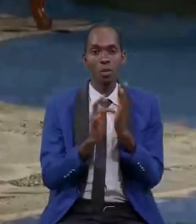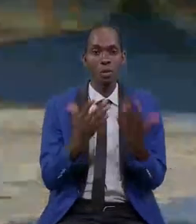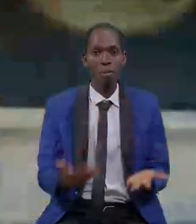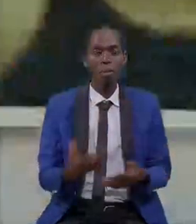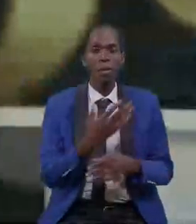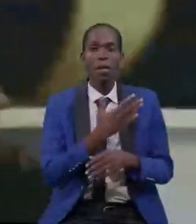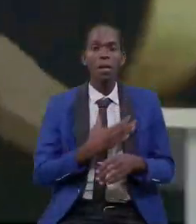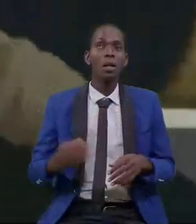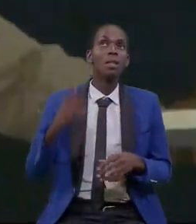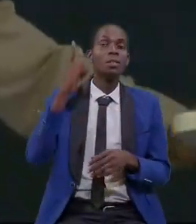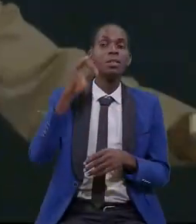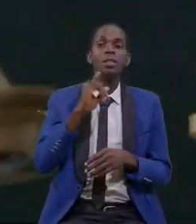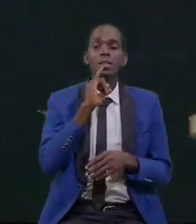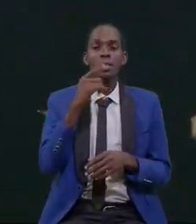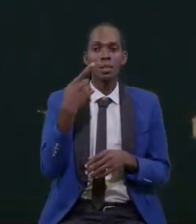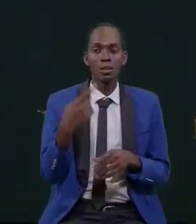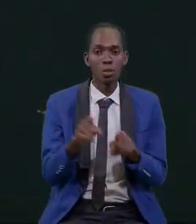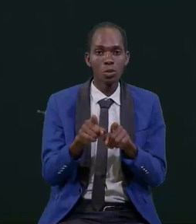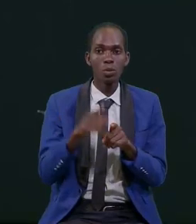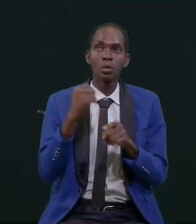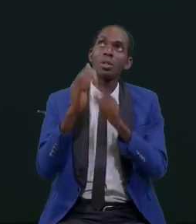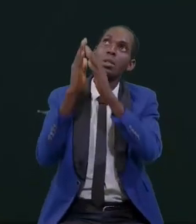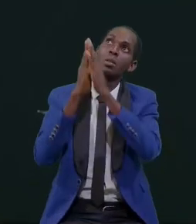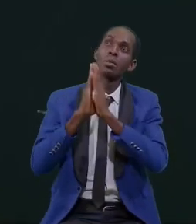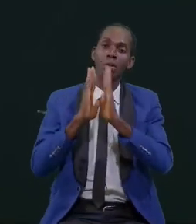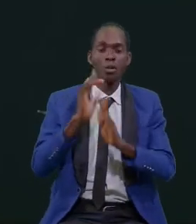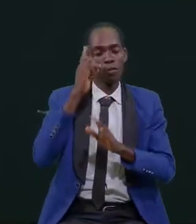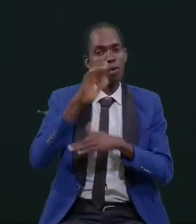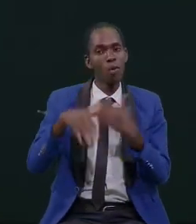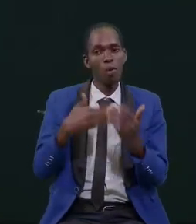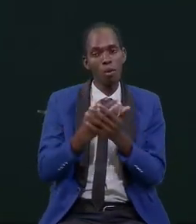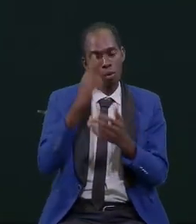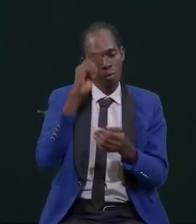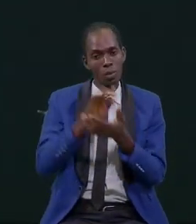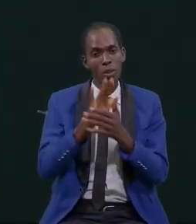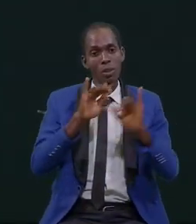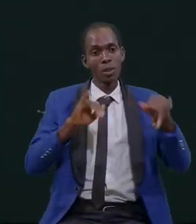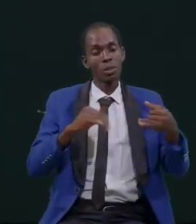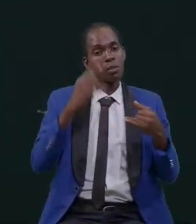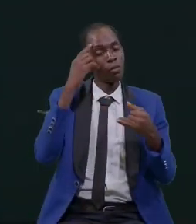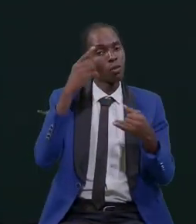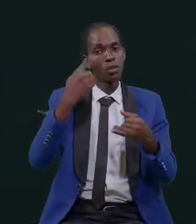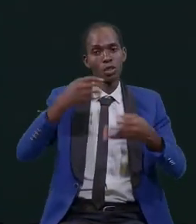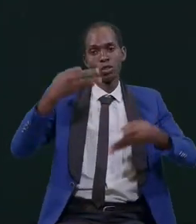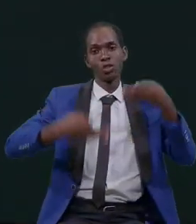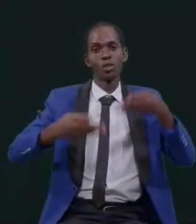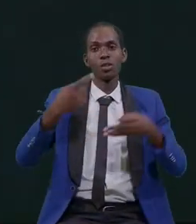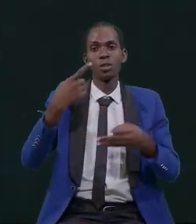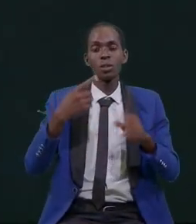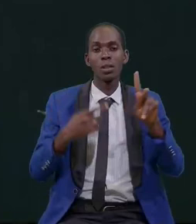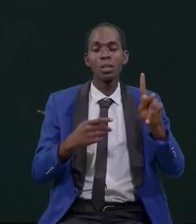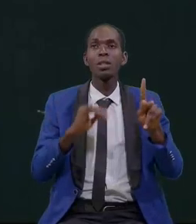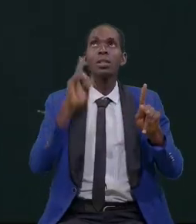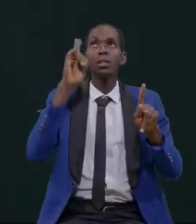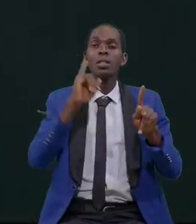est l'intercesseur pour tous les saints. Il est le juge juste. Il